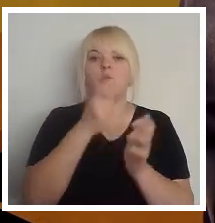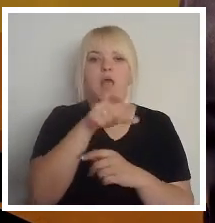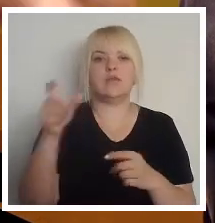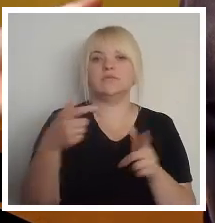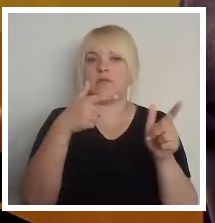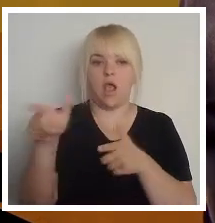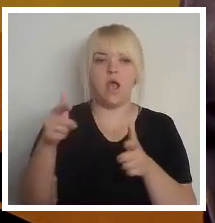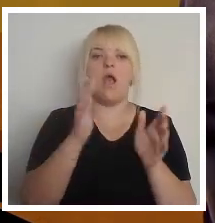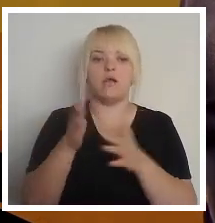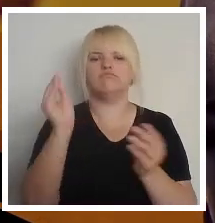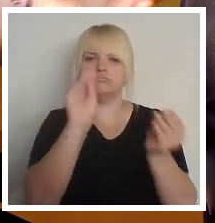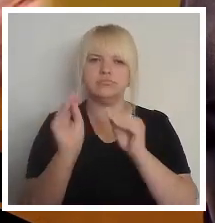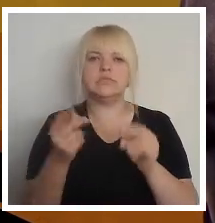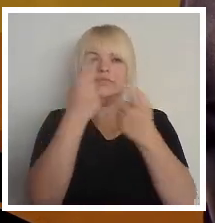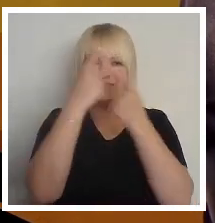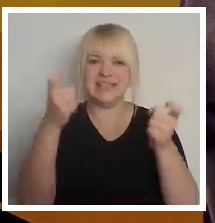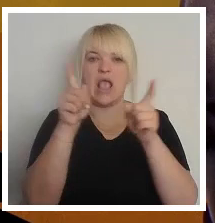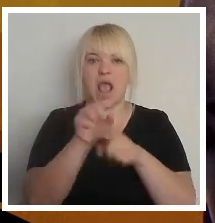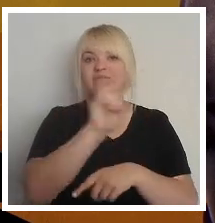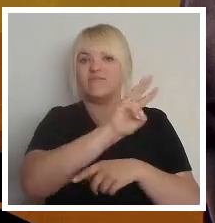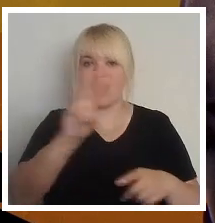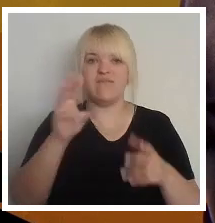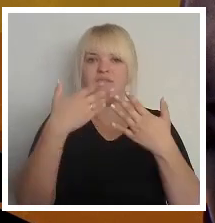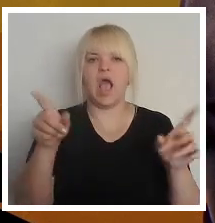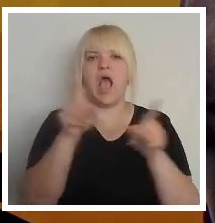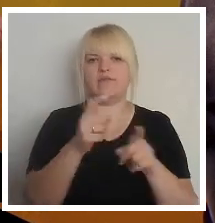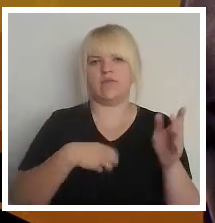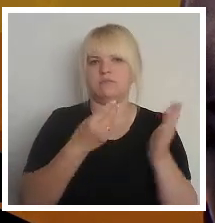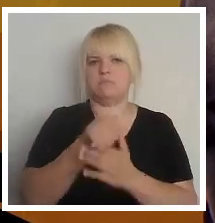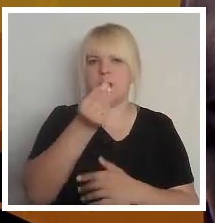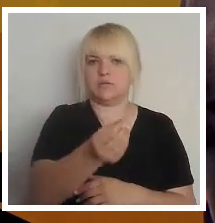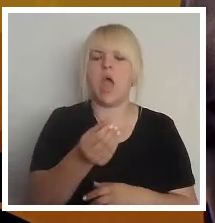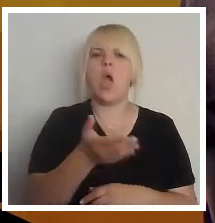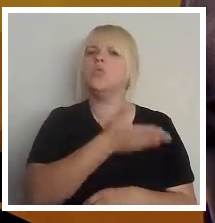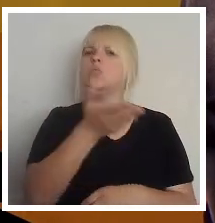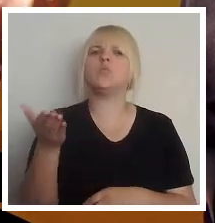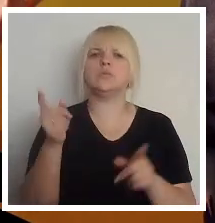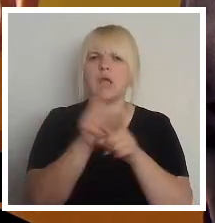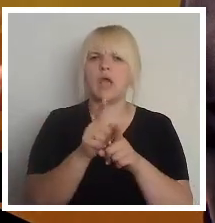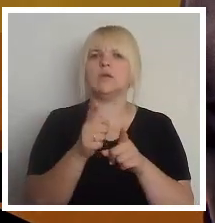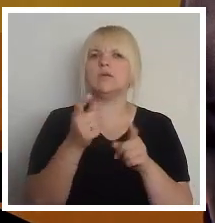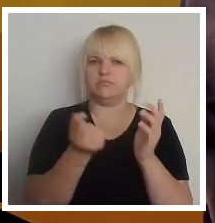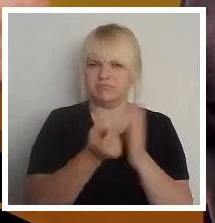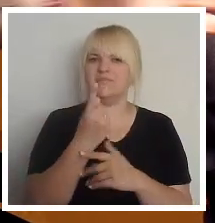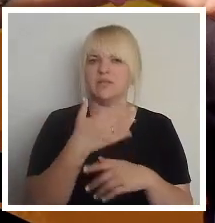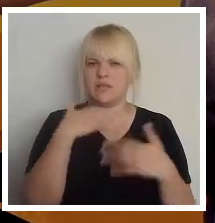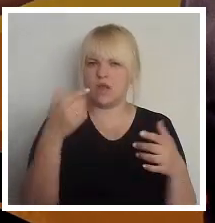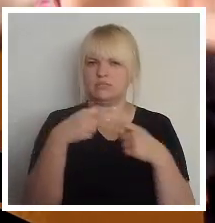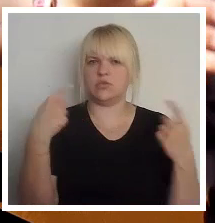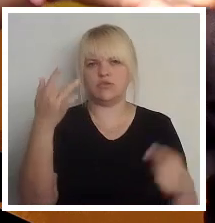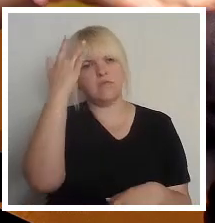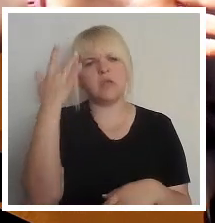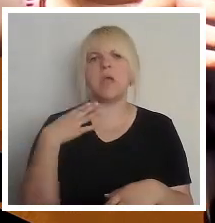ziņām portālā arī par to ir jāmaksā. Nu, tad jūs saskarties ar tādiem daudz viedokļiem, kas saka, kāpēc